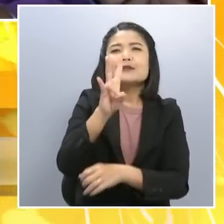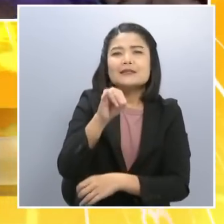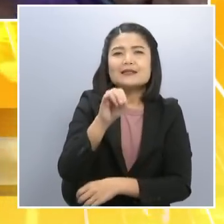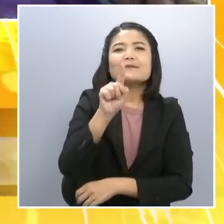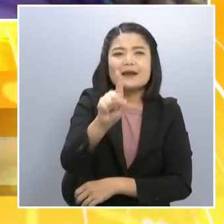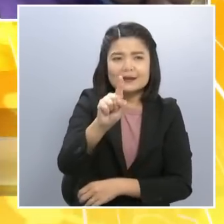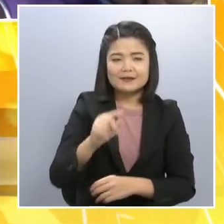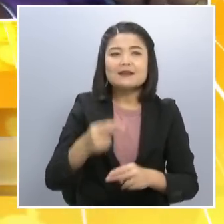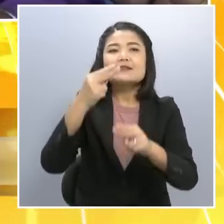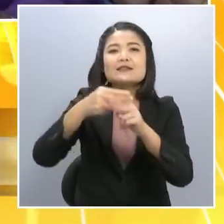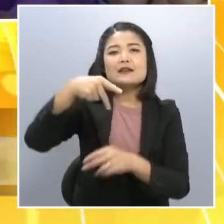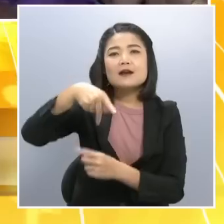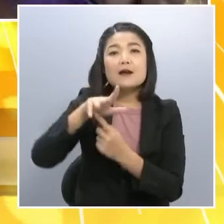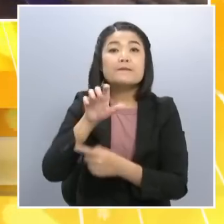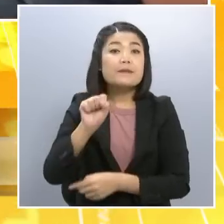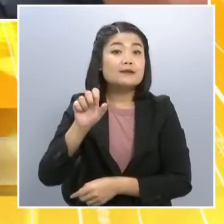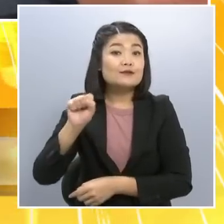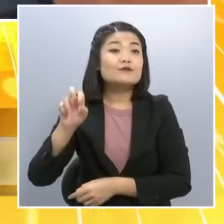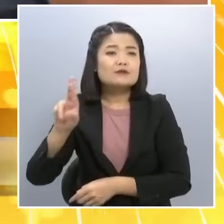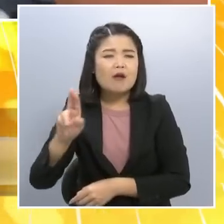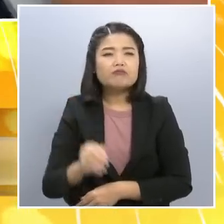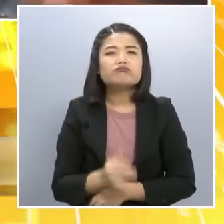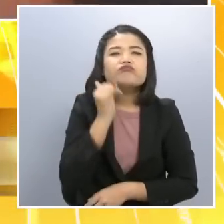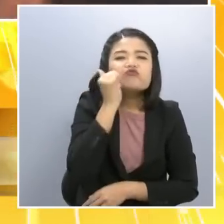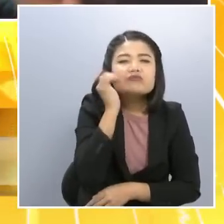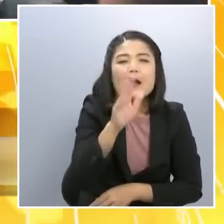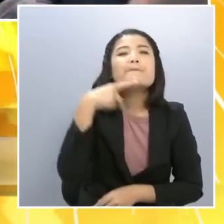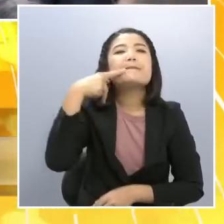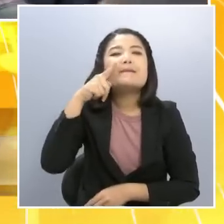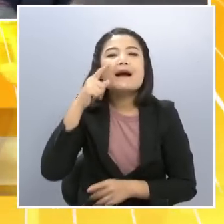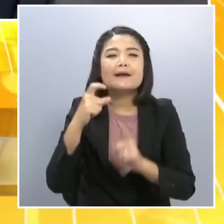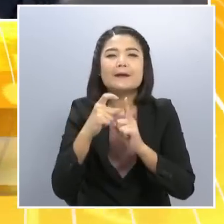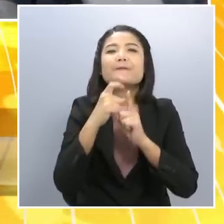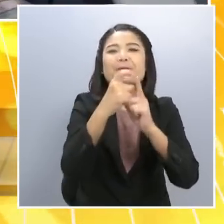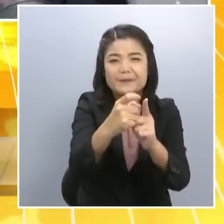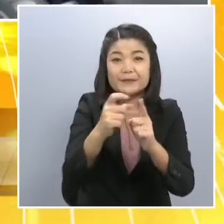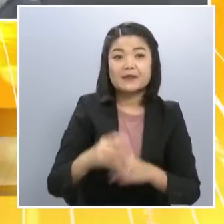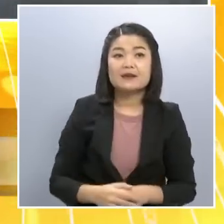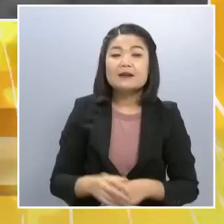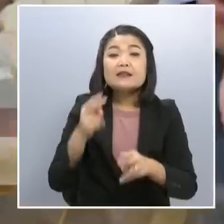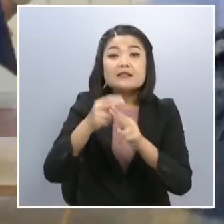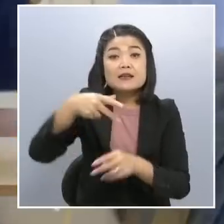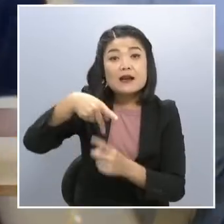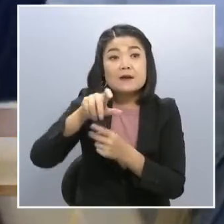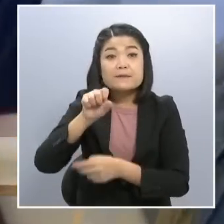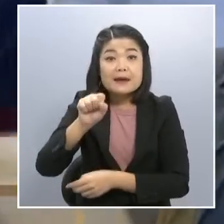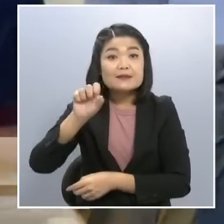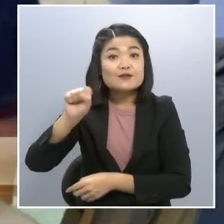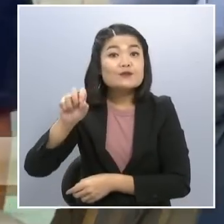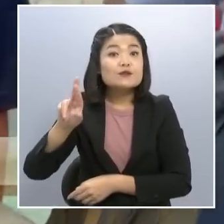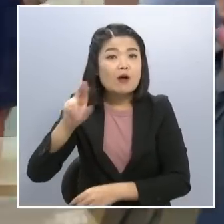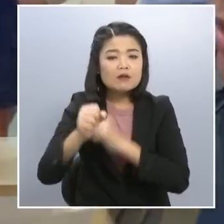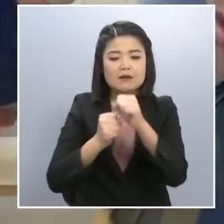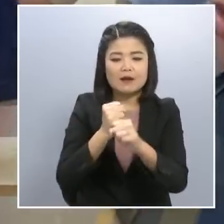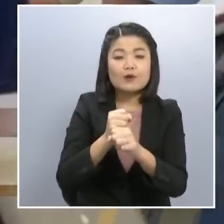มขออนุญาตเรียกคุณป้านะไม่อยากเรียกคุณยายหรอก ค่ะ เพราะอะไรชื่อจริงก็คือคุณพัชสอนบุญครอบอายุ